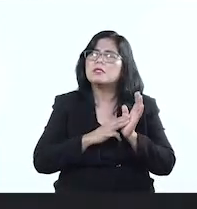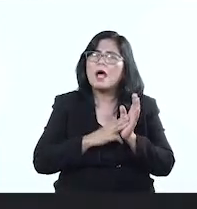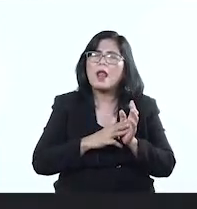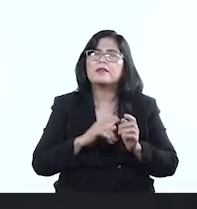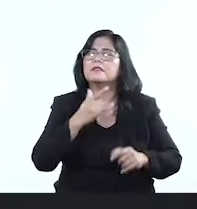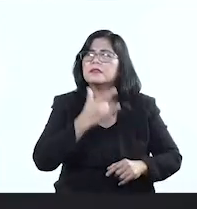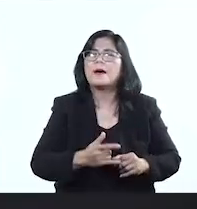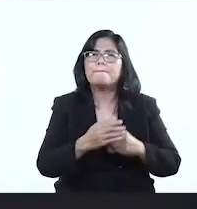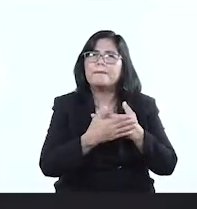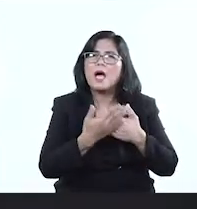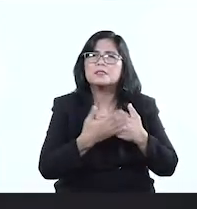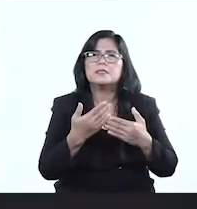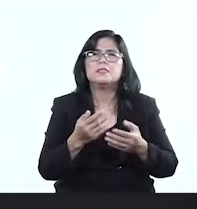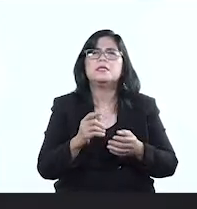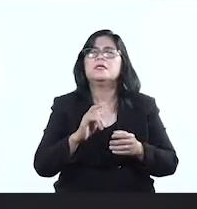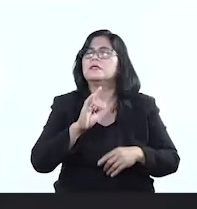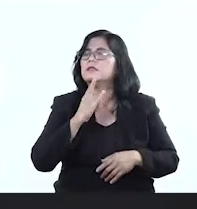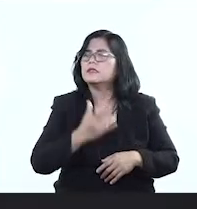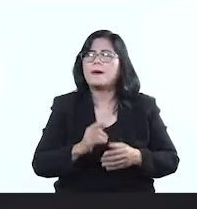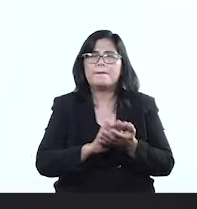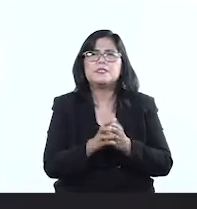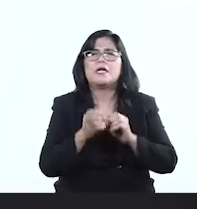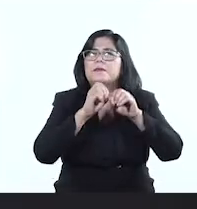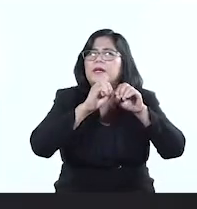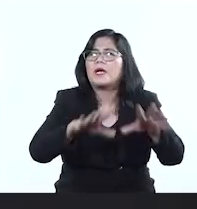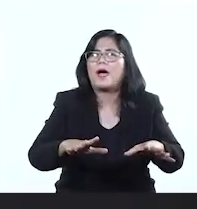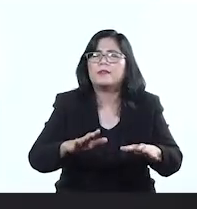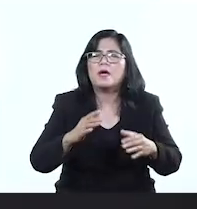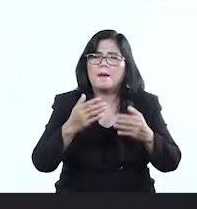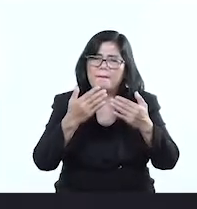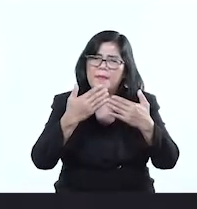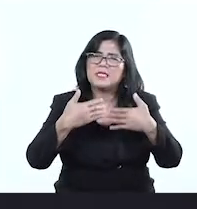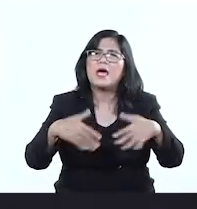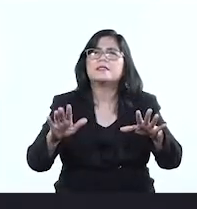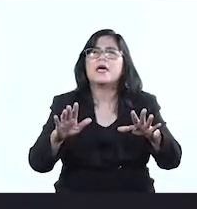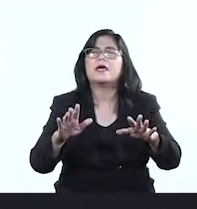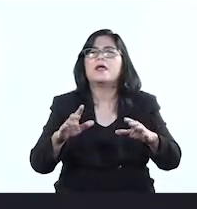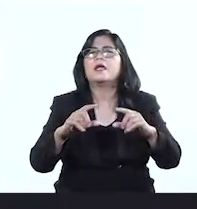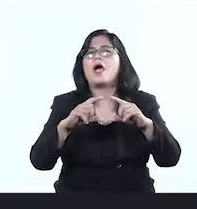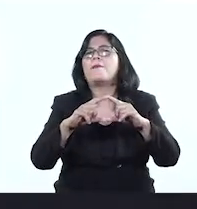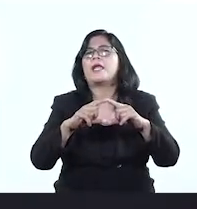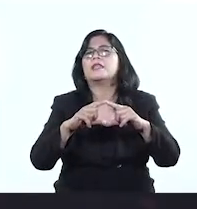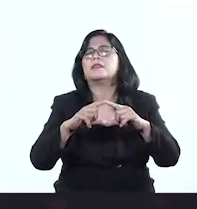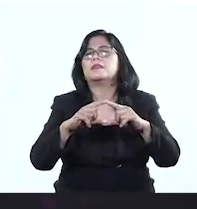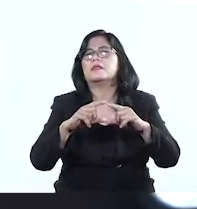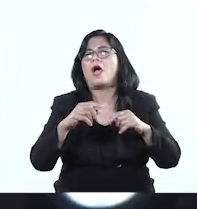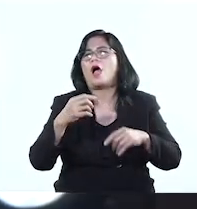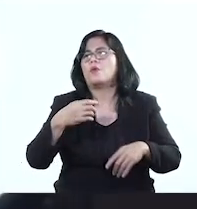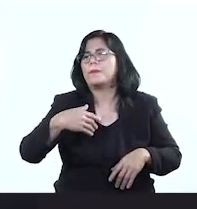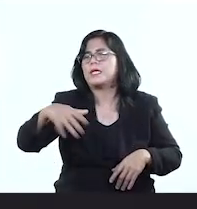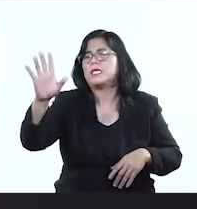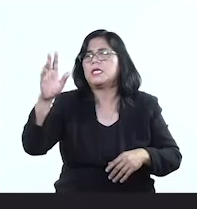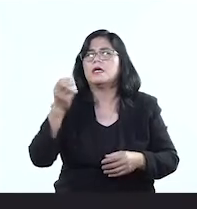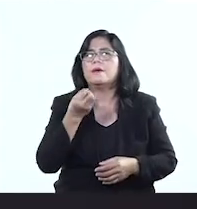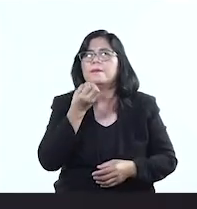jadi berkat Hai Ken aku harus tetap menuntaskan amanat Agung yaitu memenangkan jiwa pergi beritakan Injil